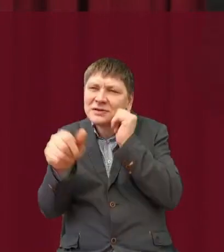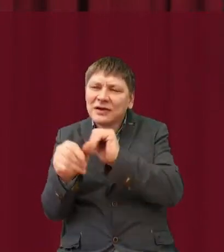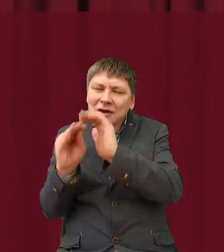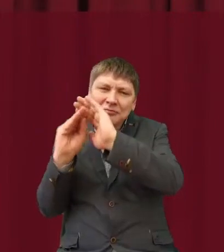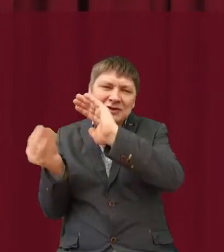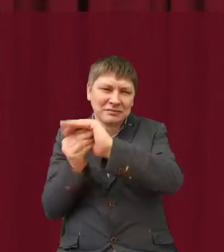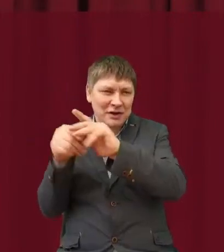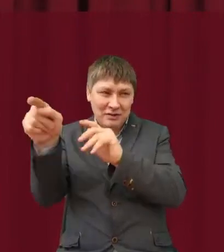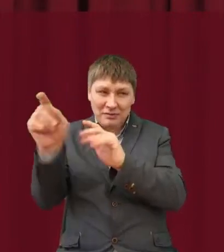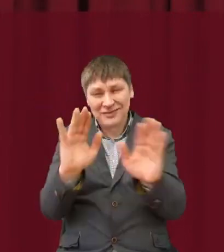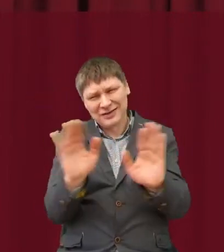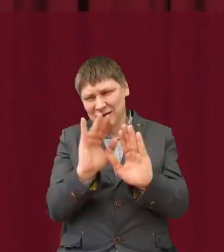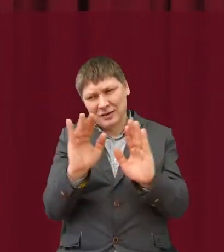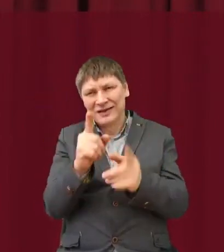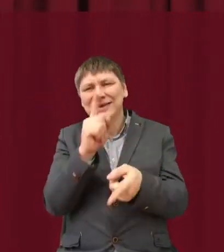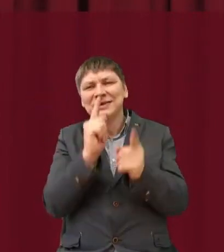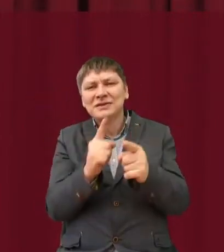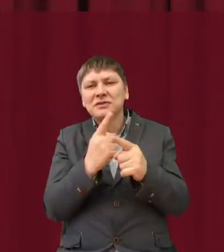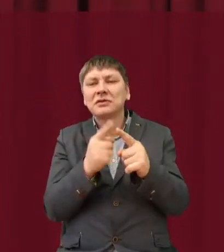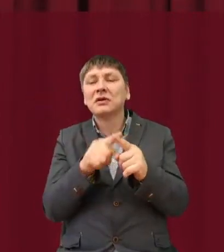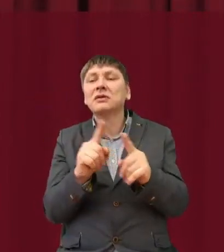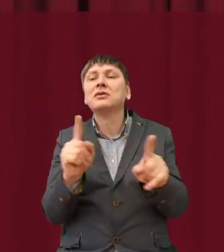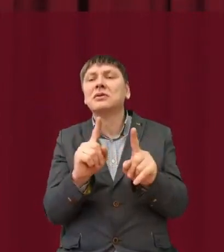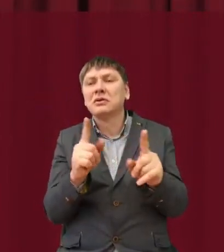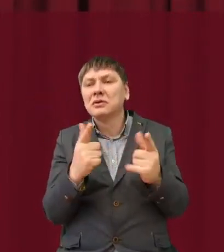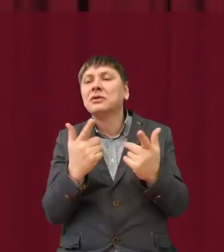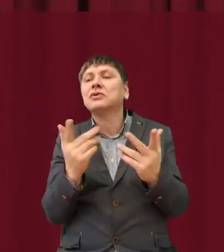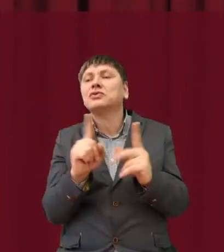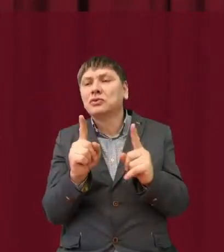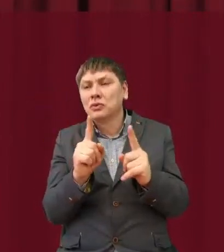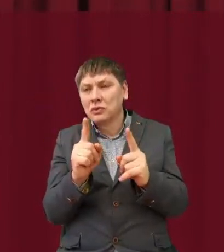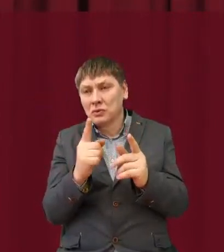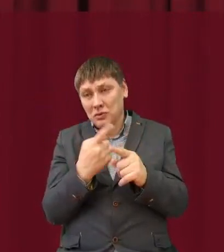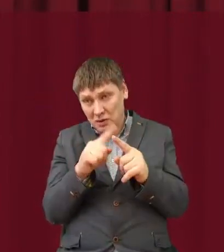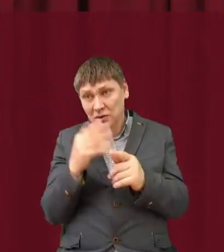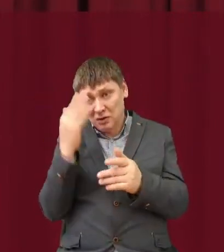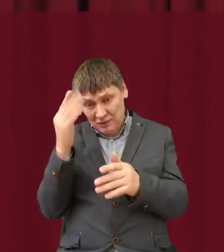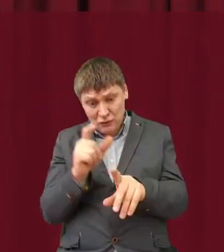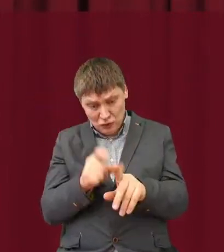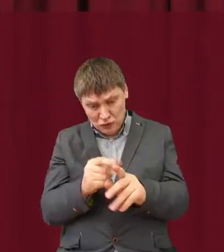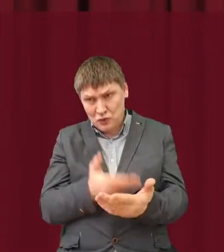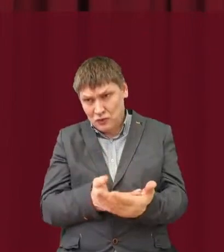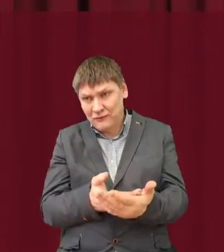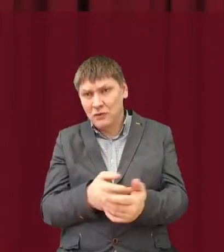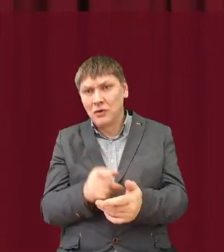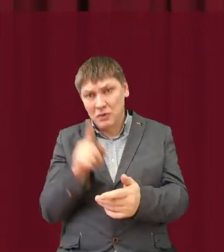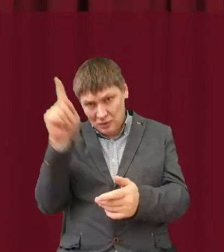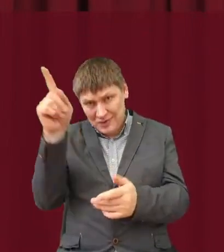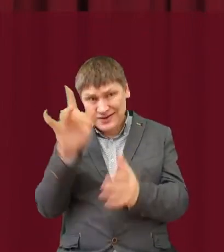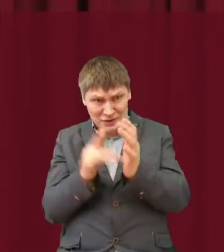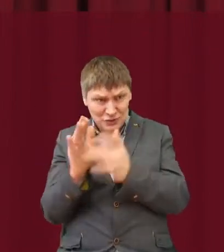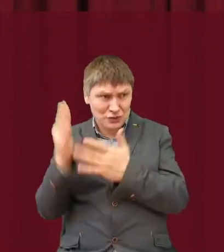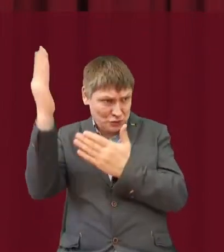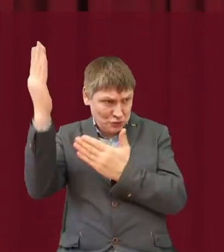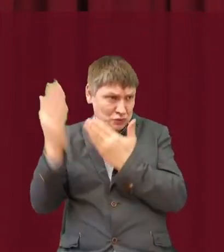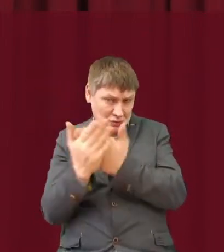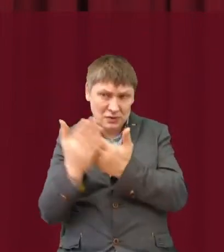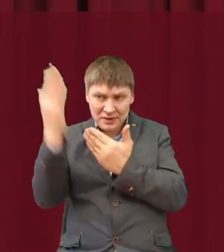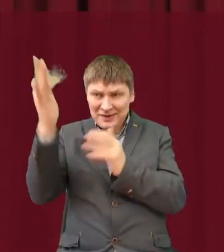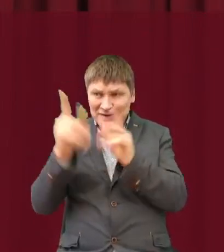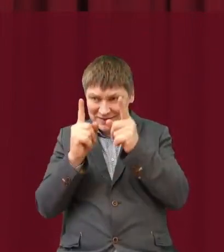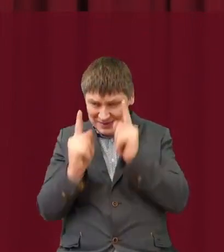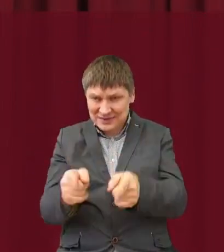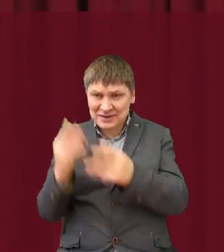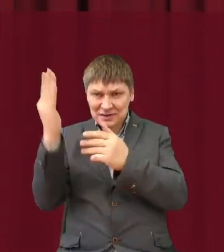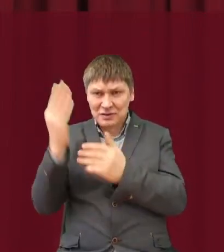истина это принципы божии записаны в его слове истина это сам господь Иисус Христос